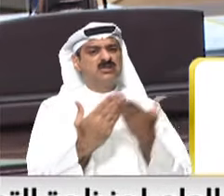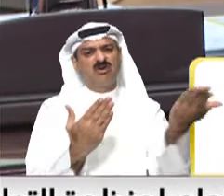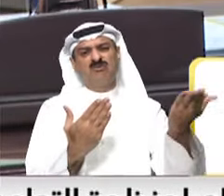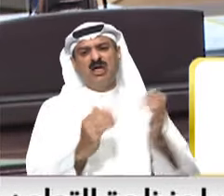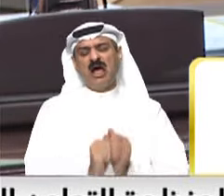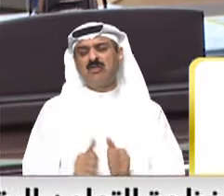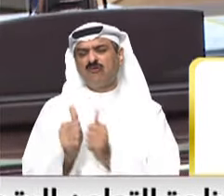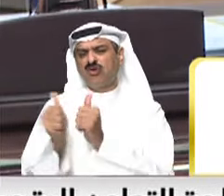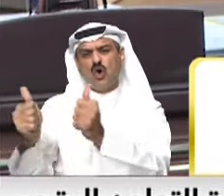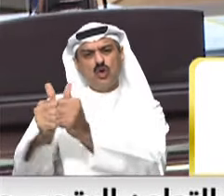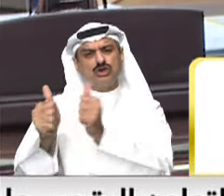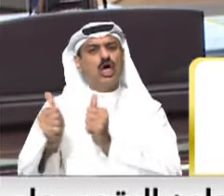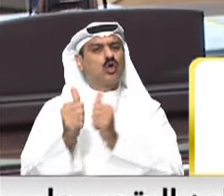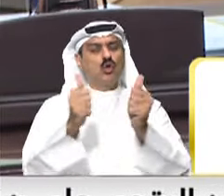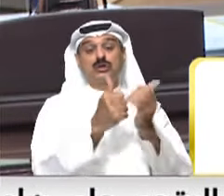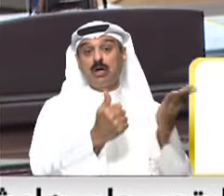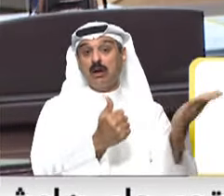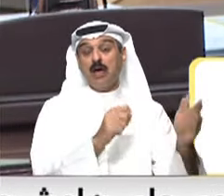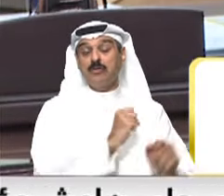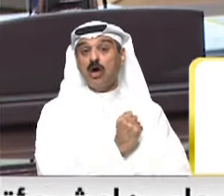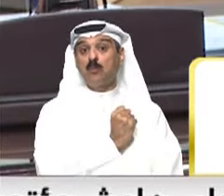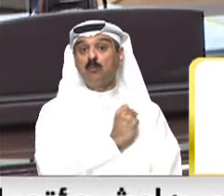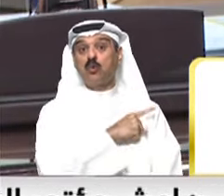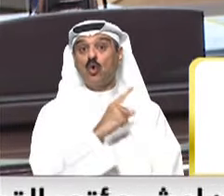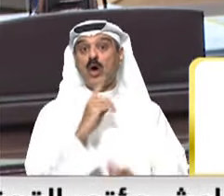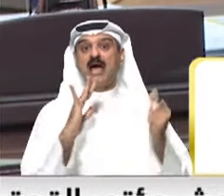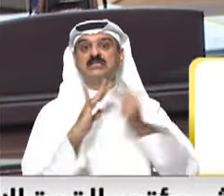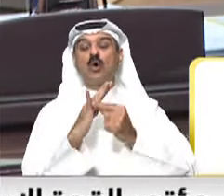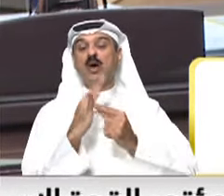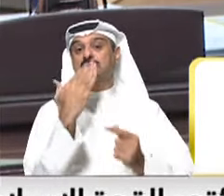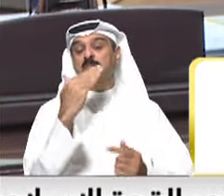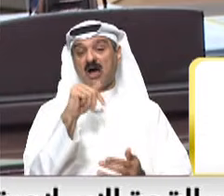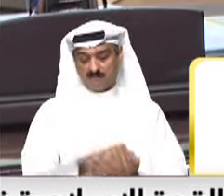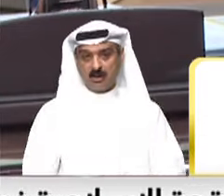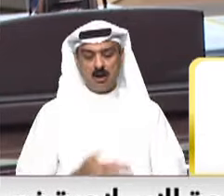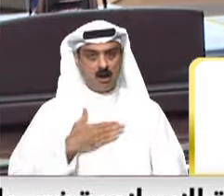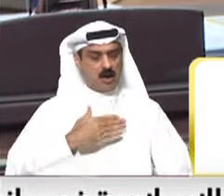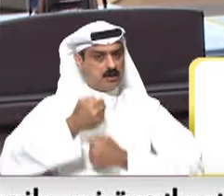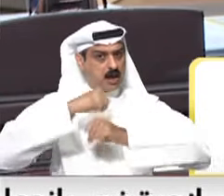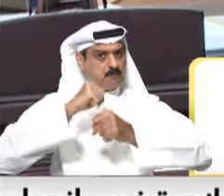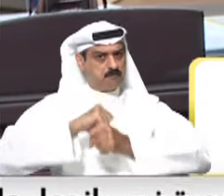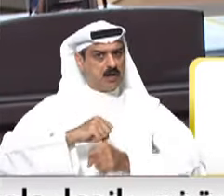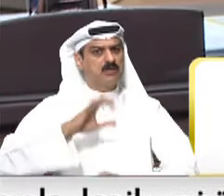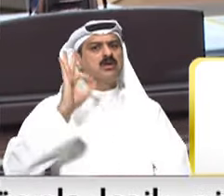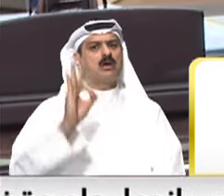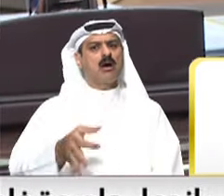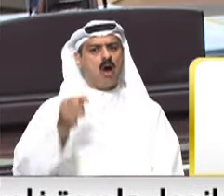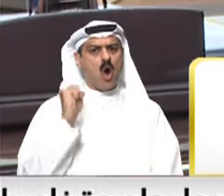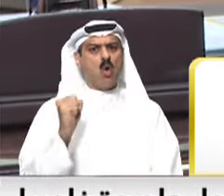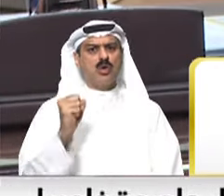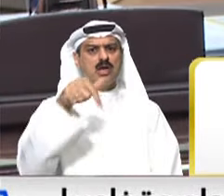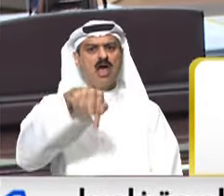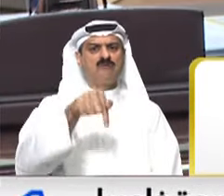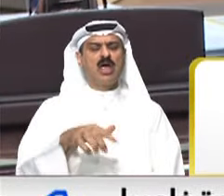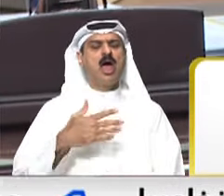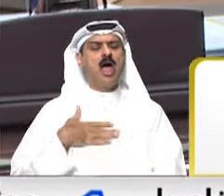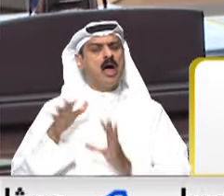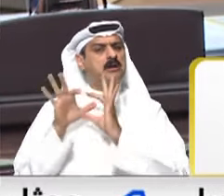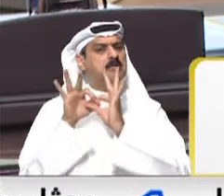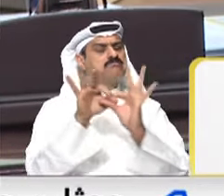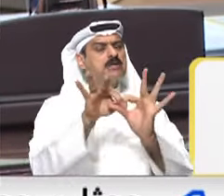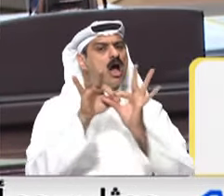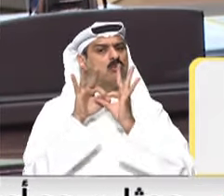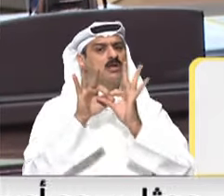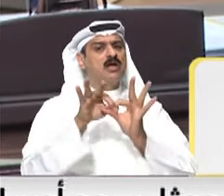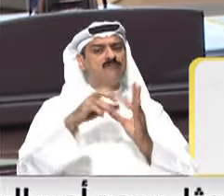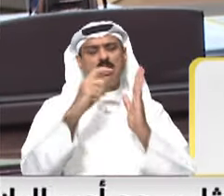عوائل تسكن في هذه العقارات. لذلك البلدية لا تتهاون وباقي مؤسسات الدولة المشتركة معنا في